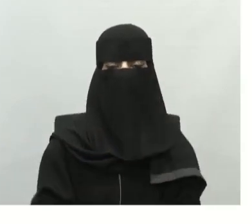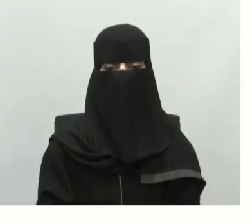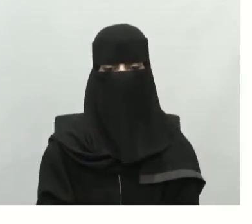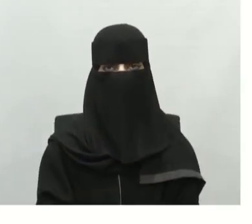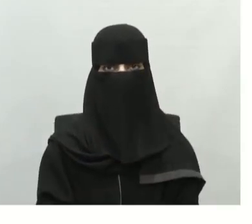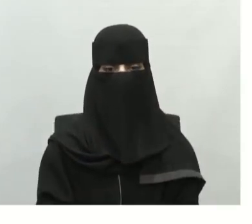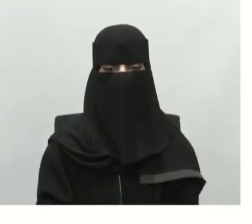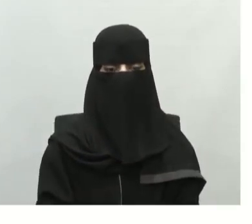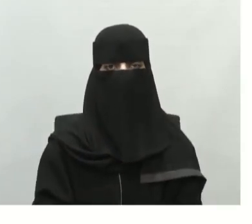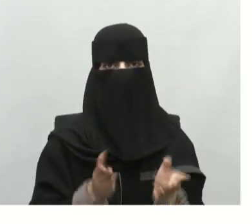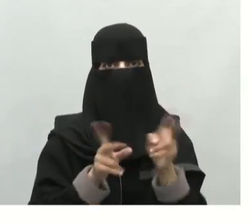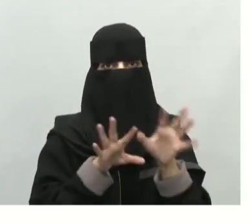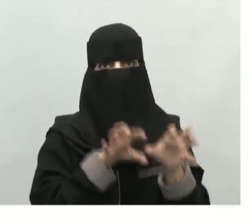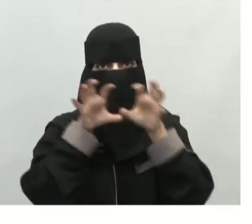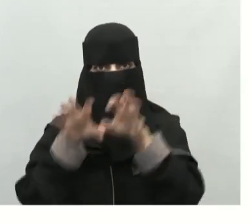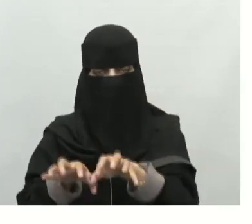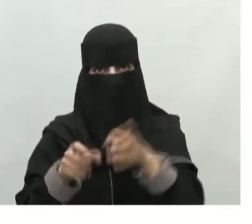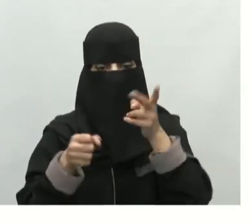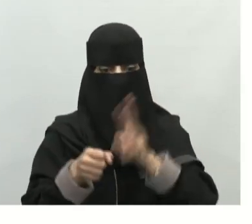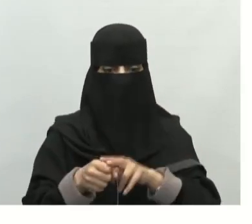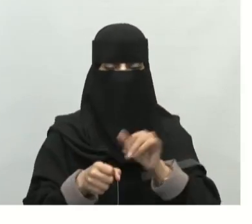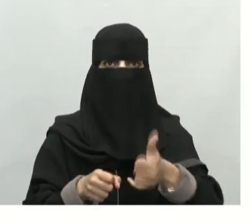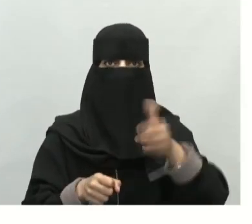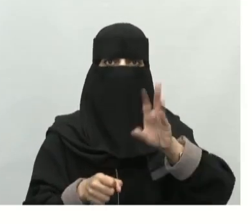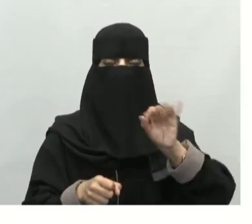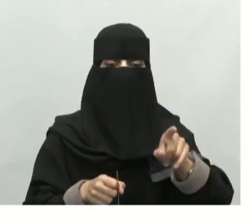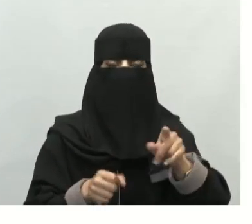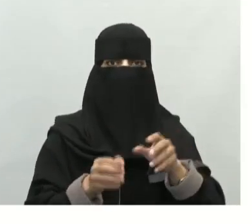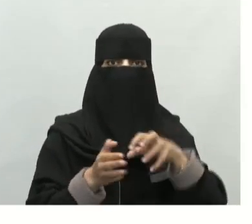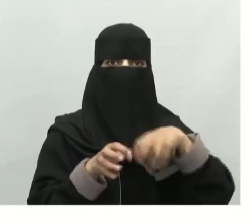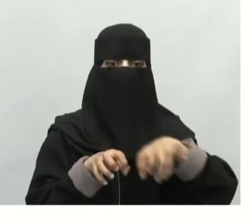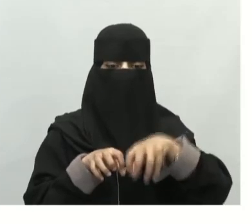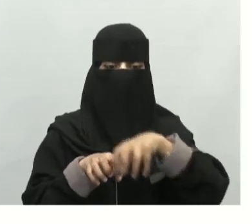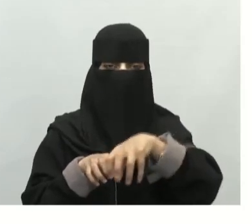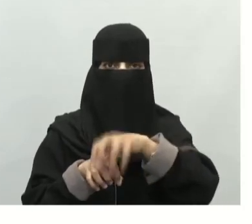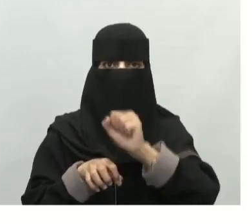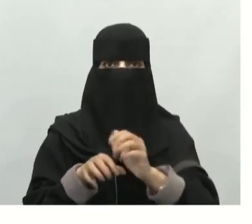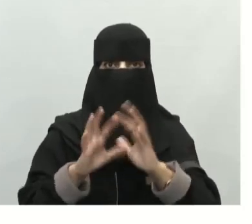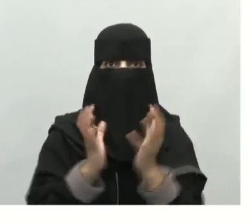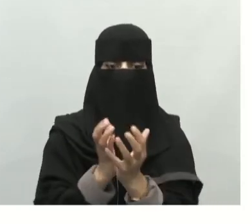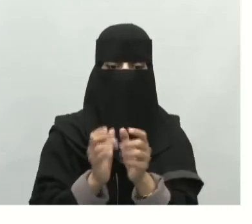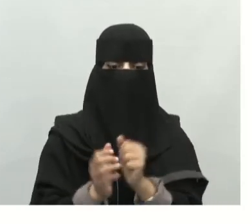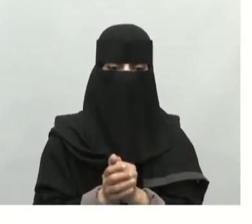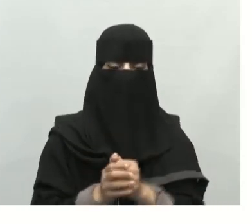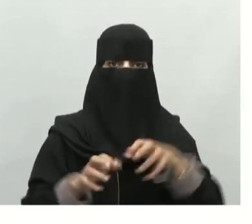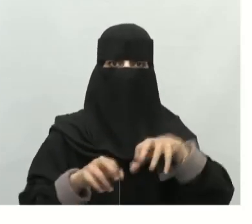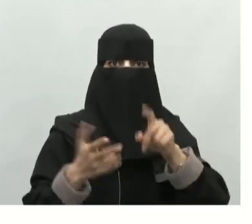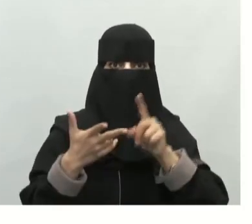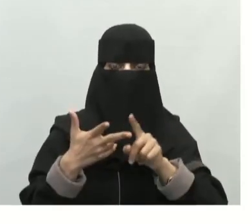الريش نسترجع قليلا ما هي فصول هذه الوحده الفصل